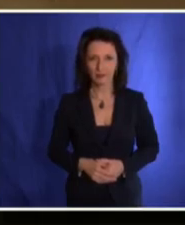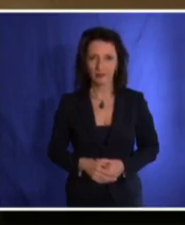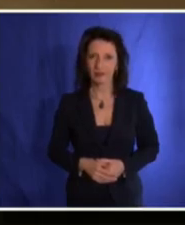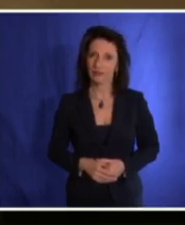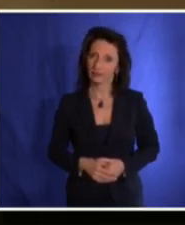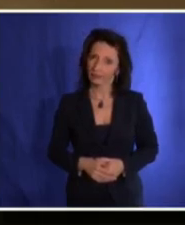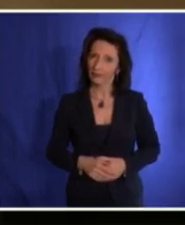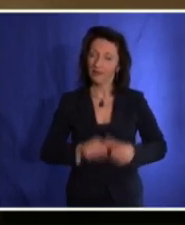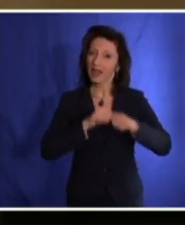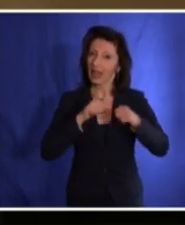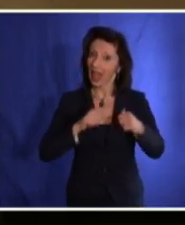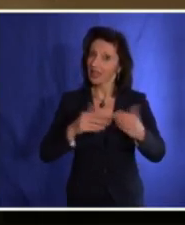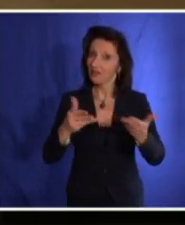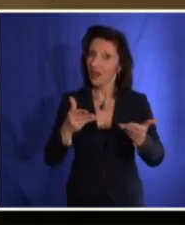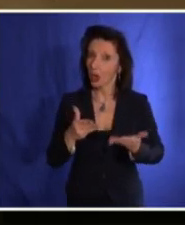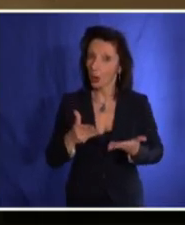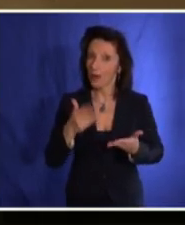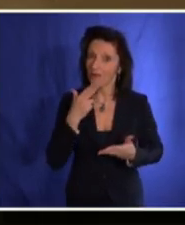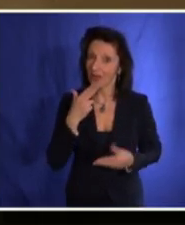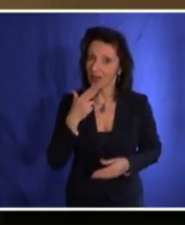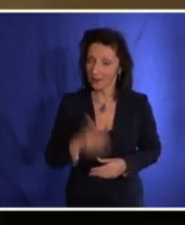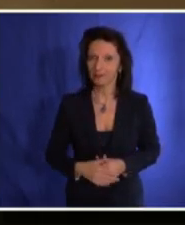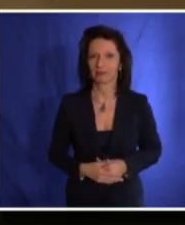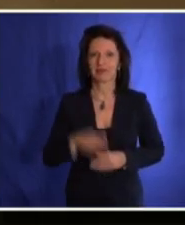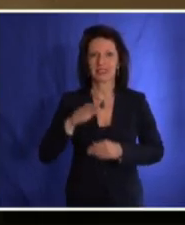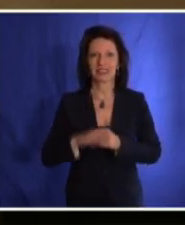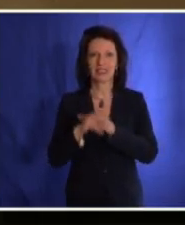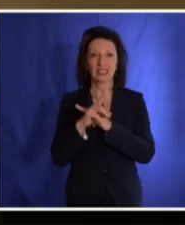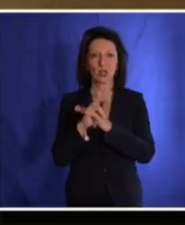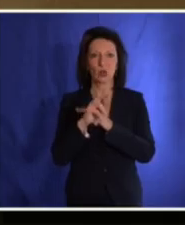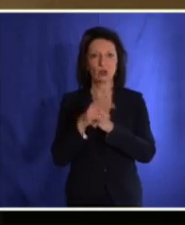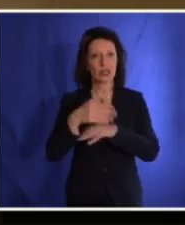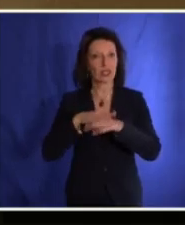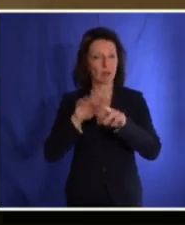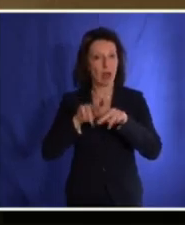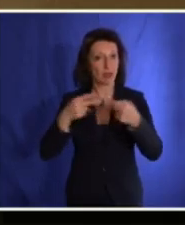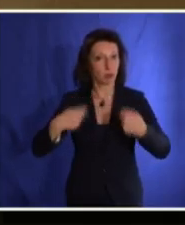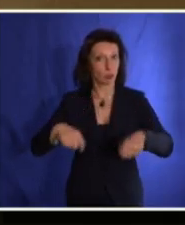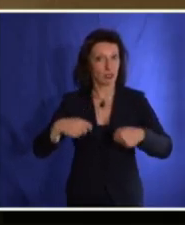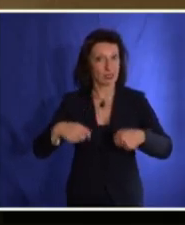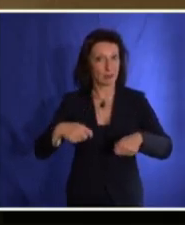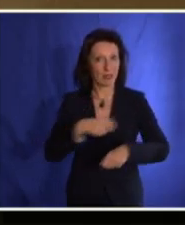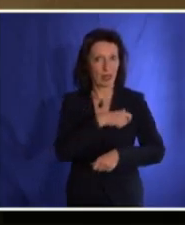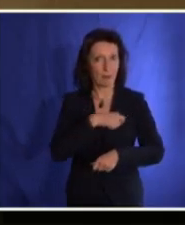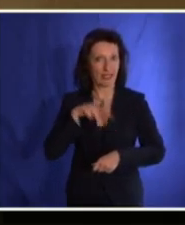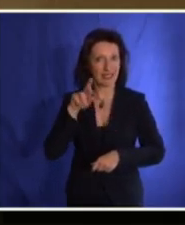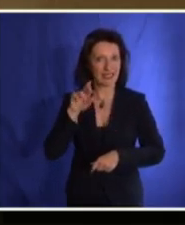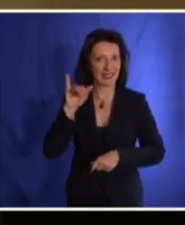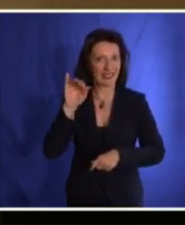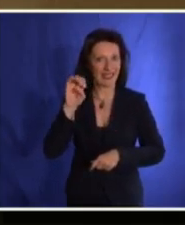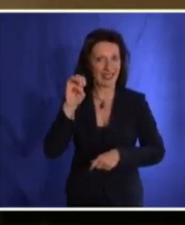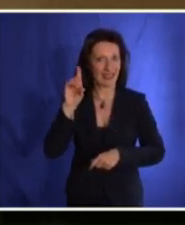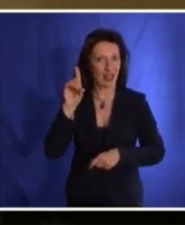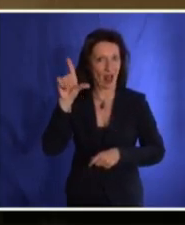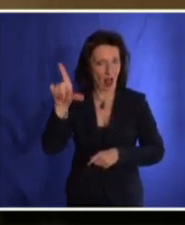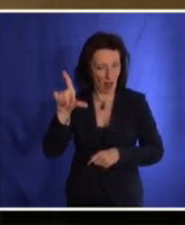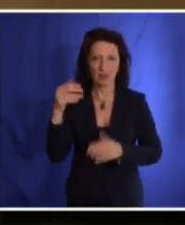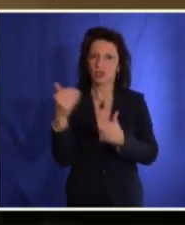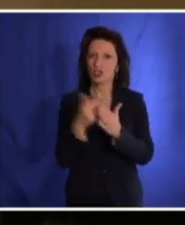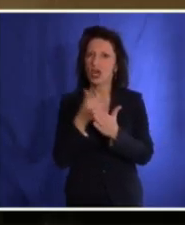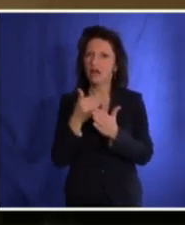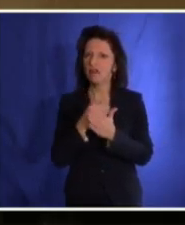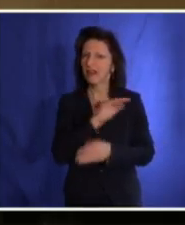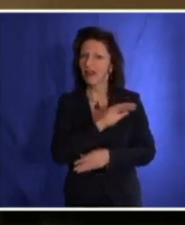Herzlich willkommen dem Präsidenten des Niederösterreichischen Gemeindebundes, Magister Alfred Riedl, und stellvertretend für